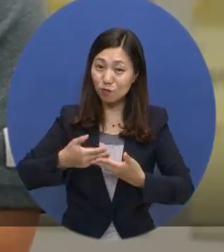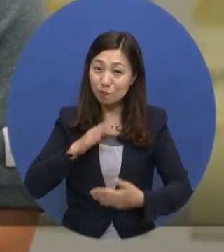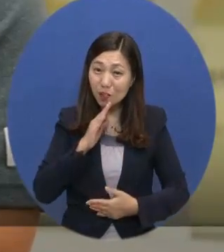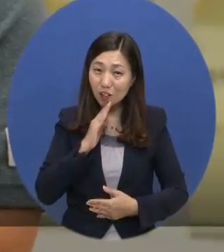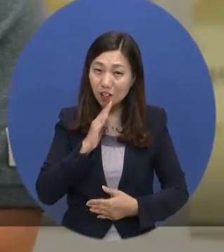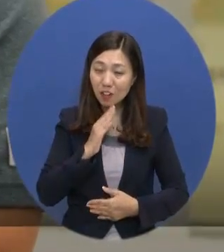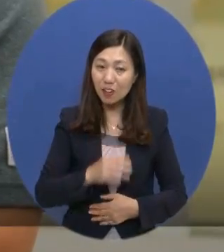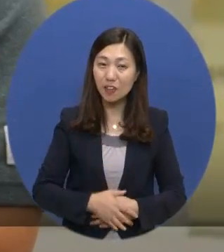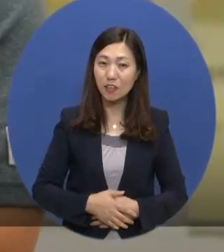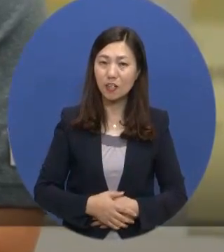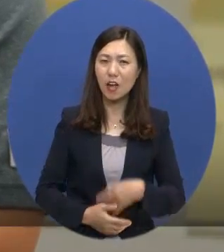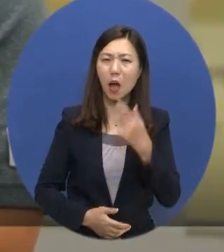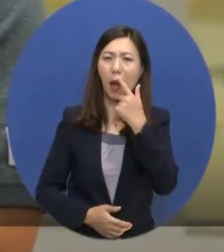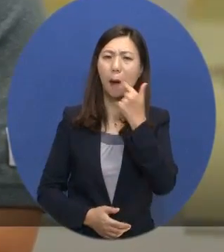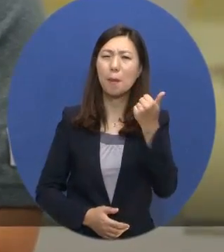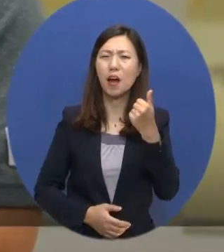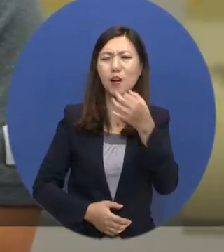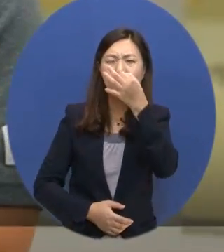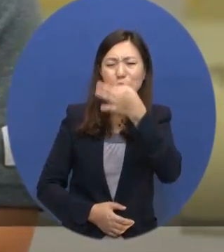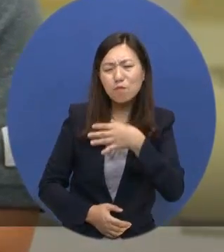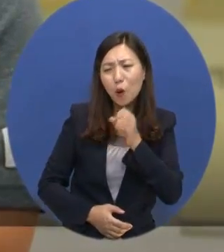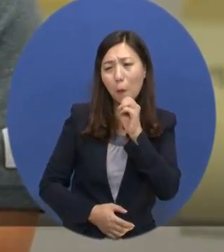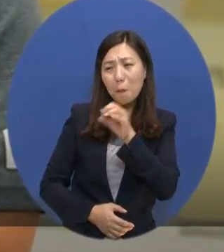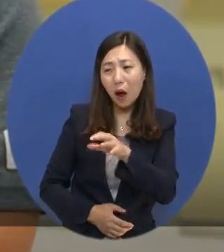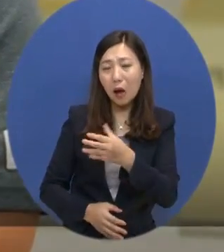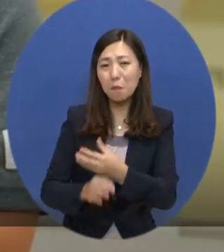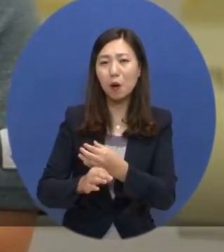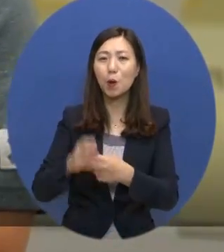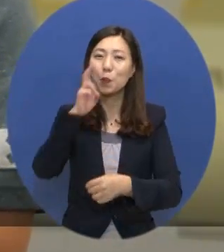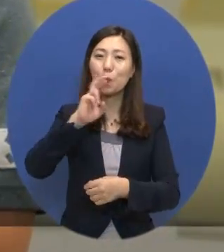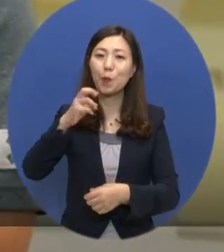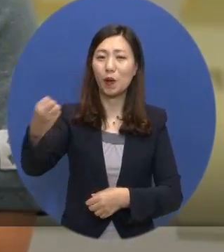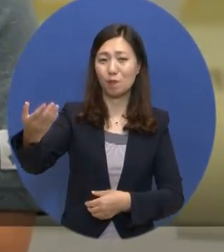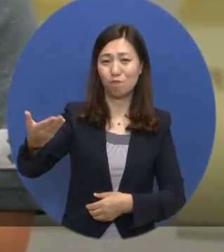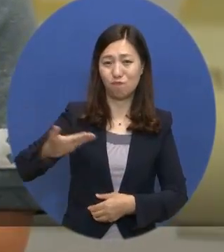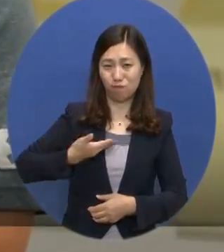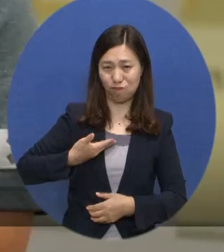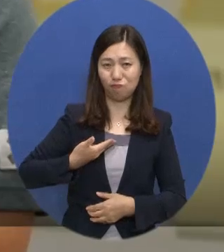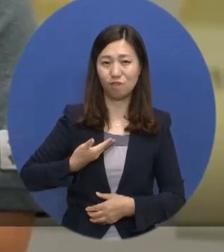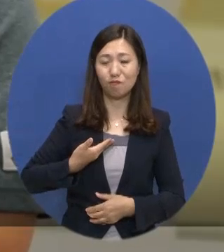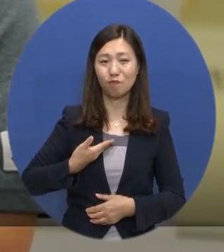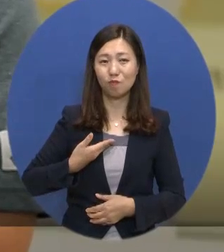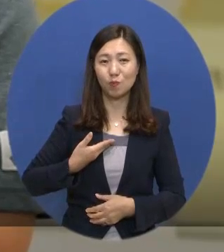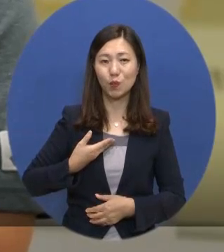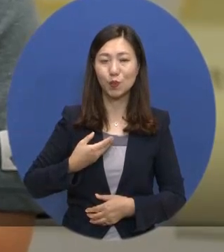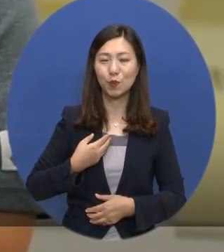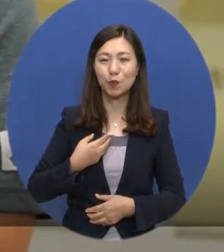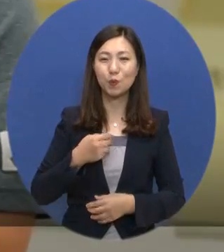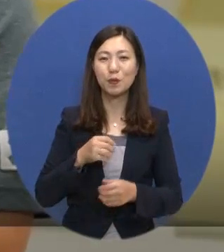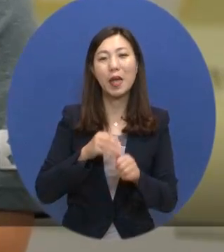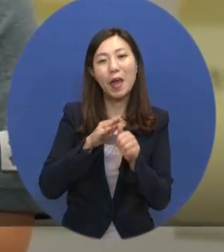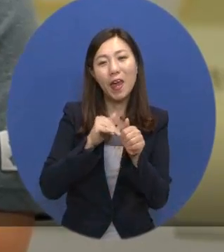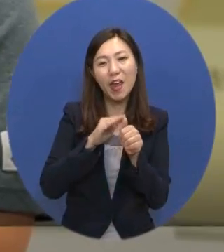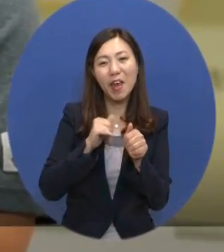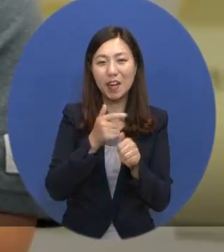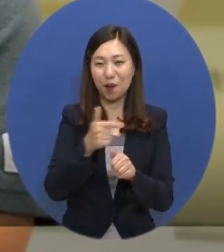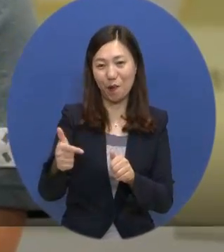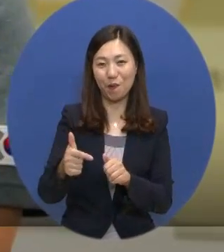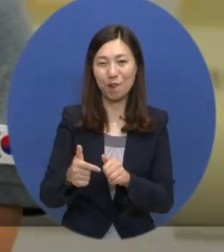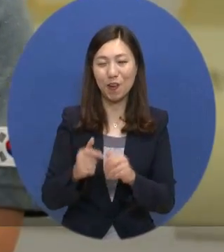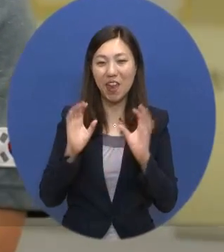집에서도 많이 이렇게 노래 불러주세요? 네, 아빠 힘들다고 그러면은 이렇게 노래 불러주고 좀 애교로 많이 피죠. 좀